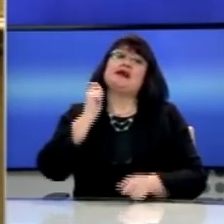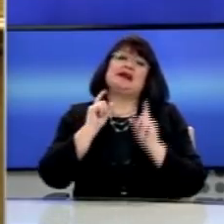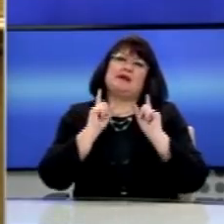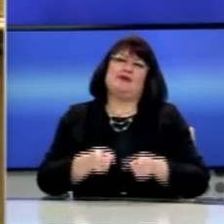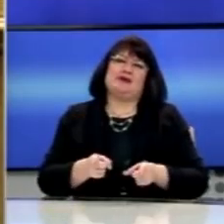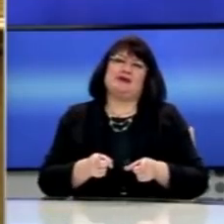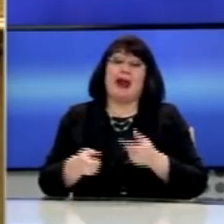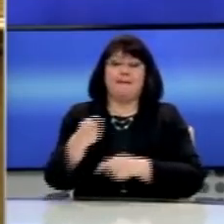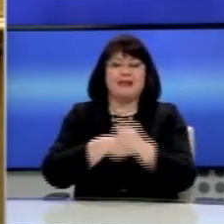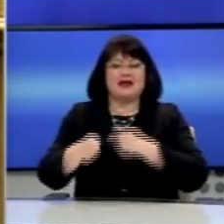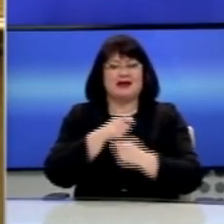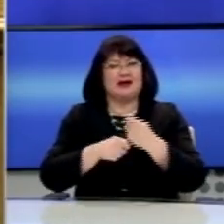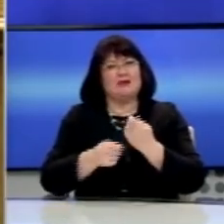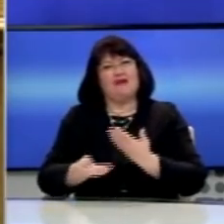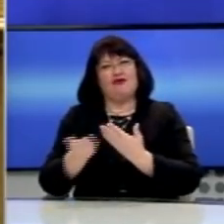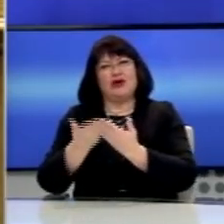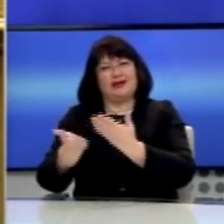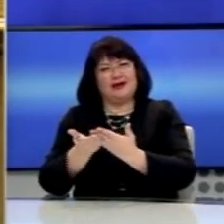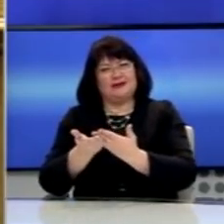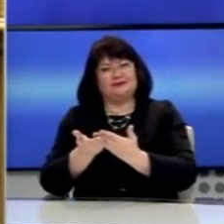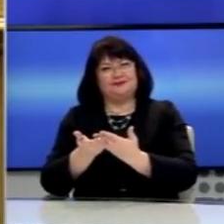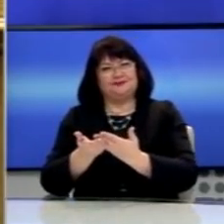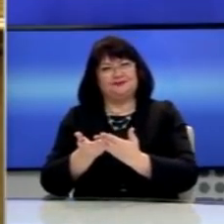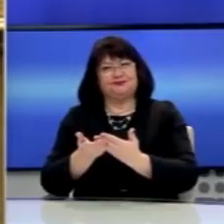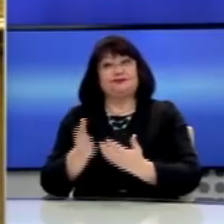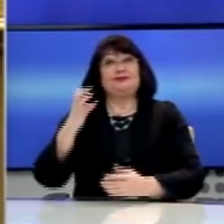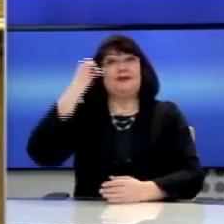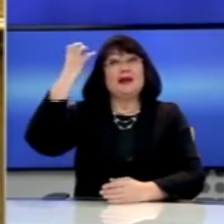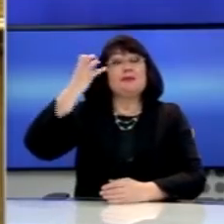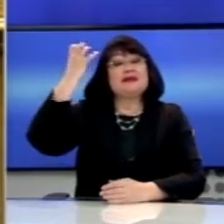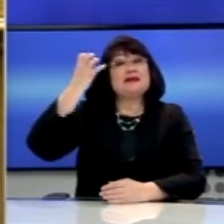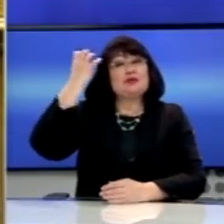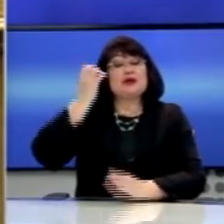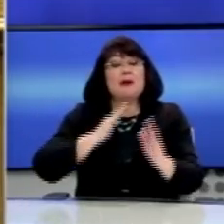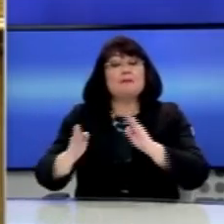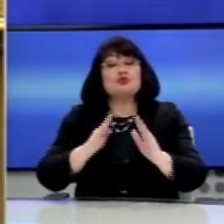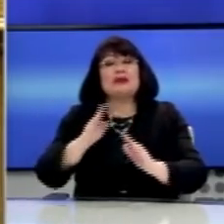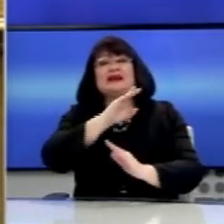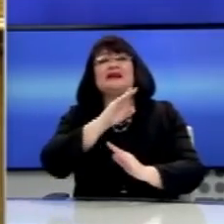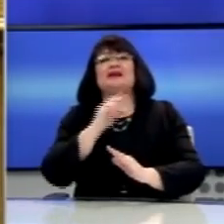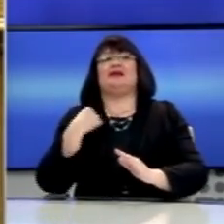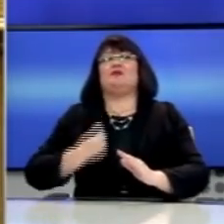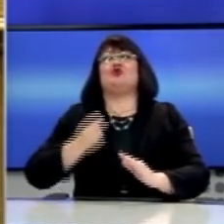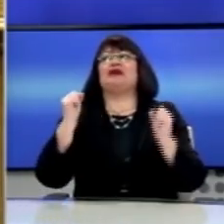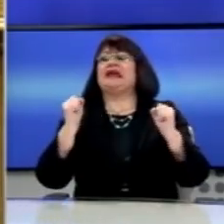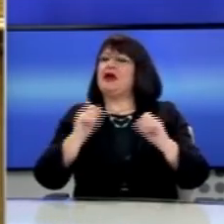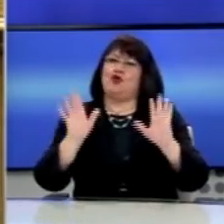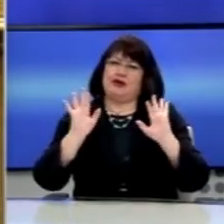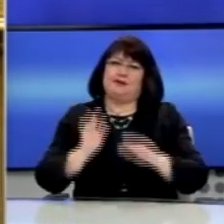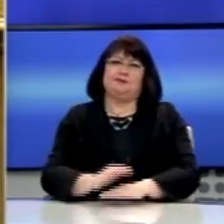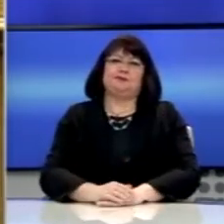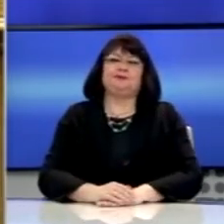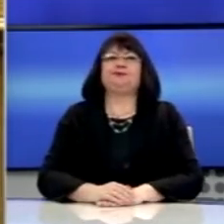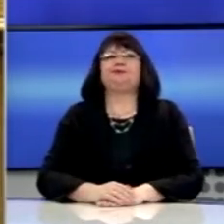και επιχειρηματικά και όχι με κριτήρια επιστημονικά για την προστασία της δημόσιας υγείας. Πώς